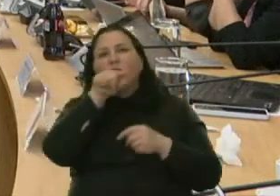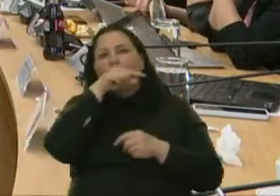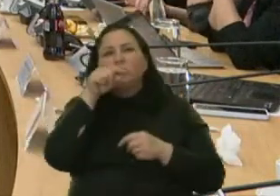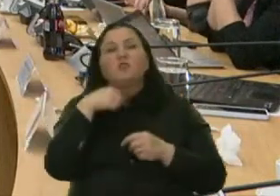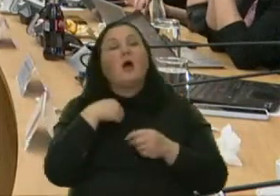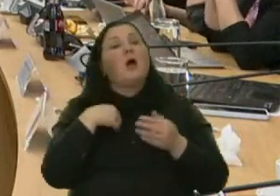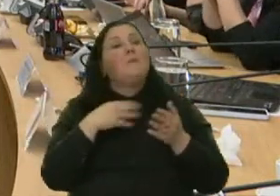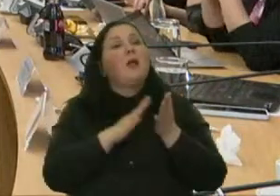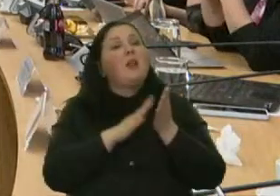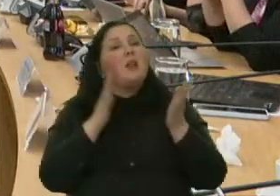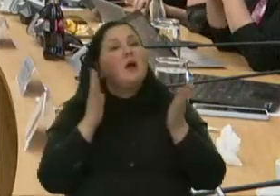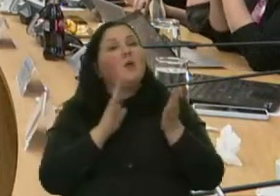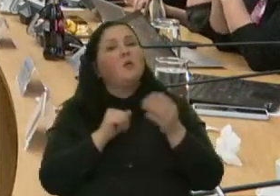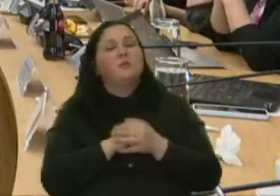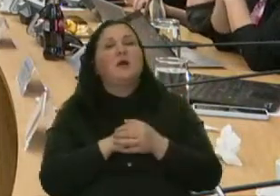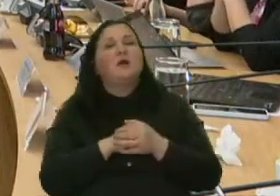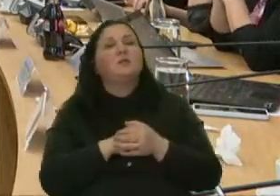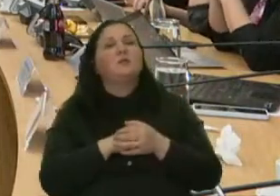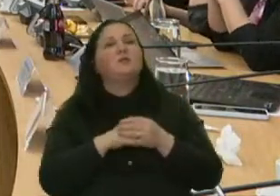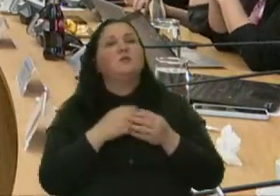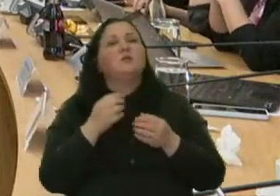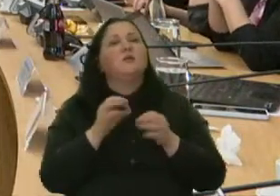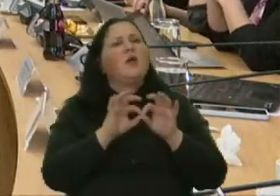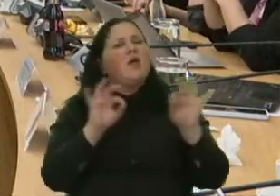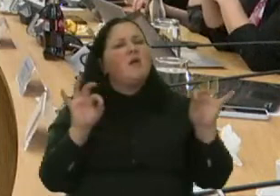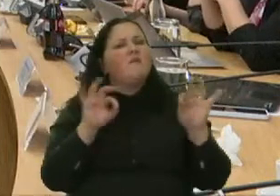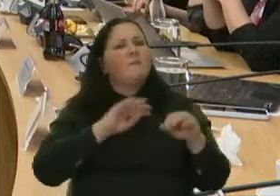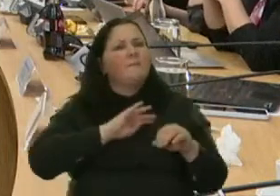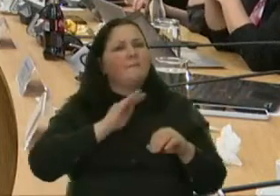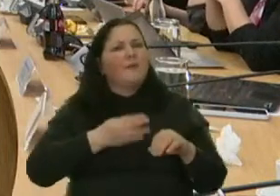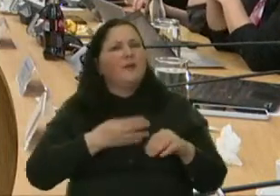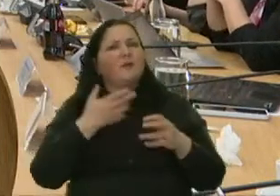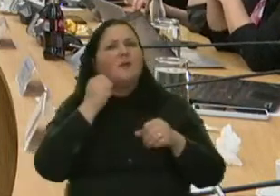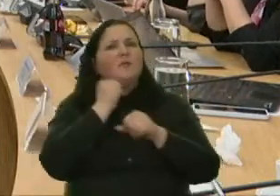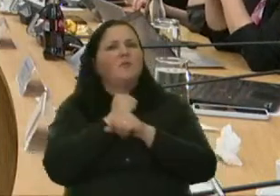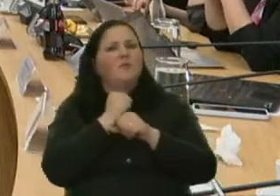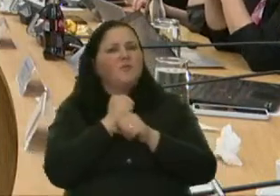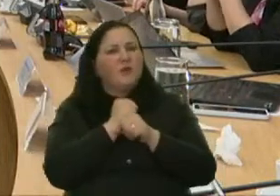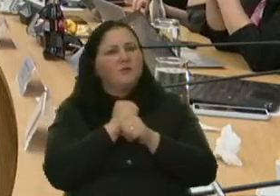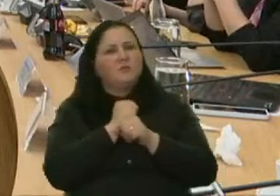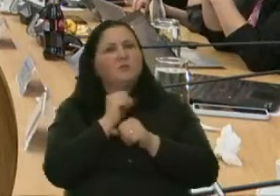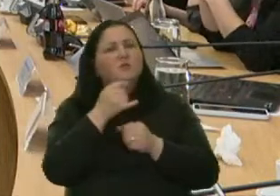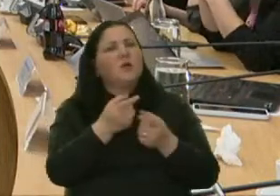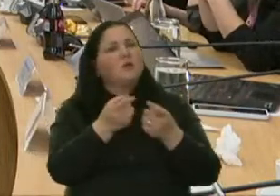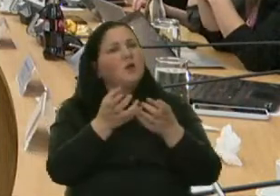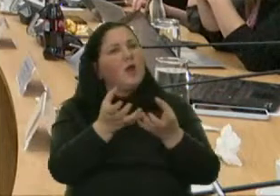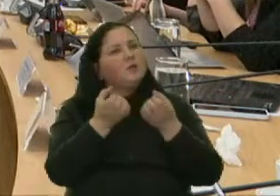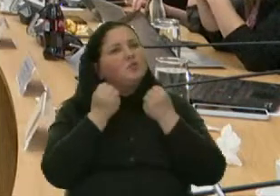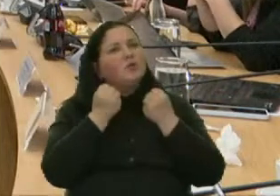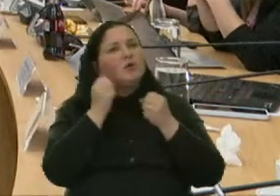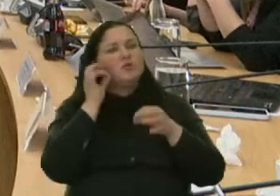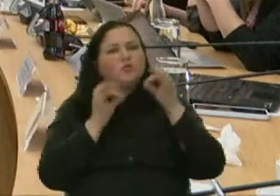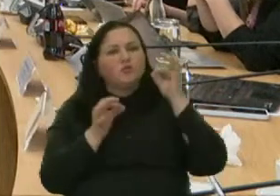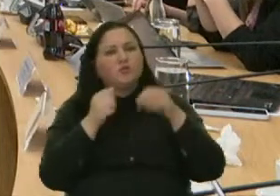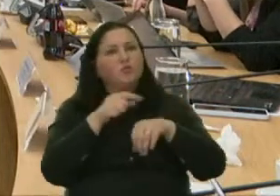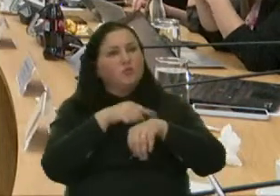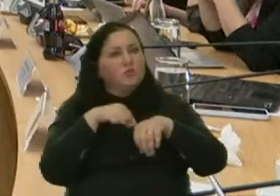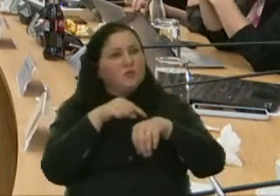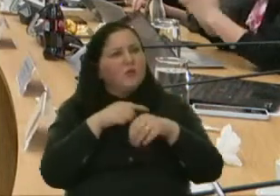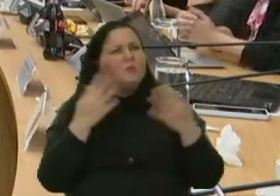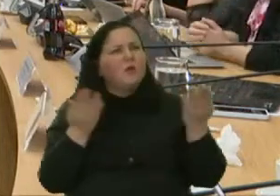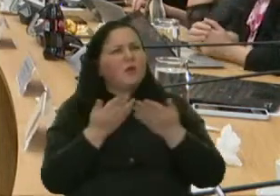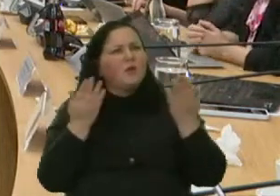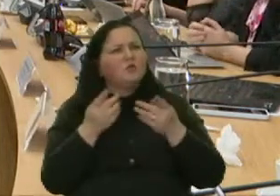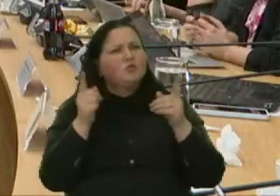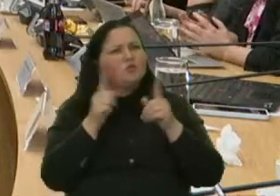am lăudat eficiența primăriei în a realiza în a scoate acest studiu de fezabilitate într un timp record și